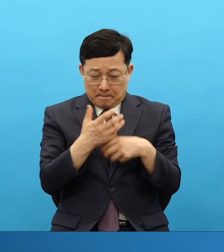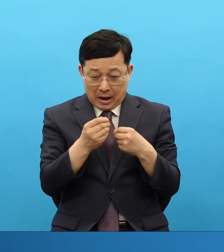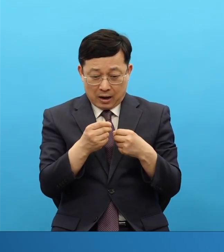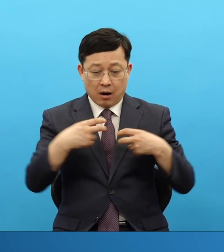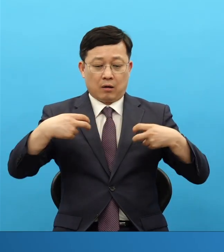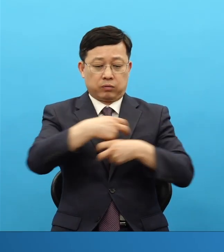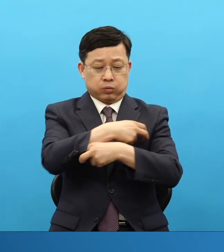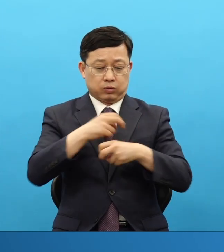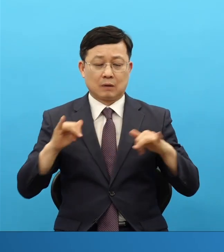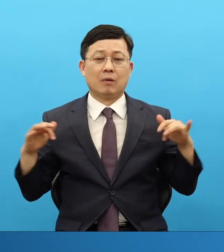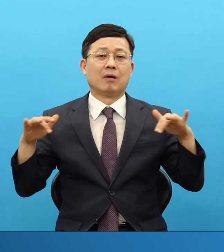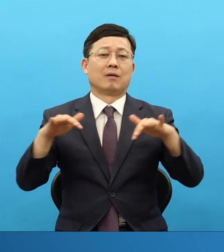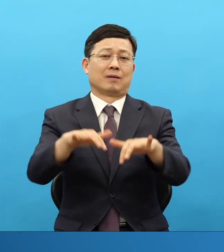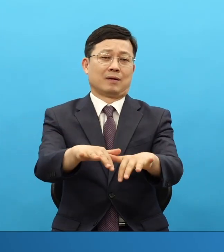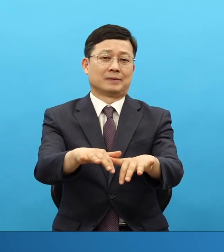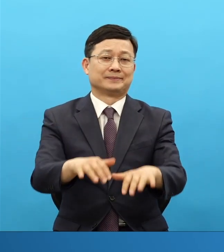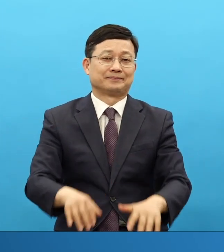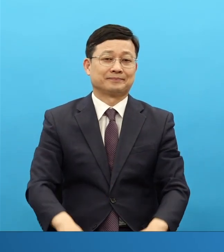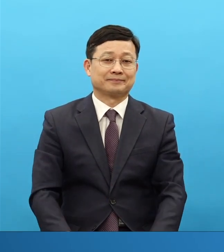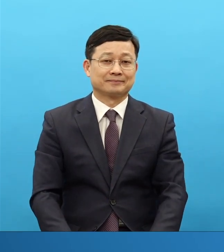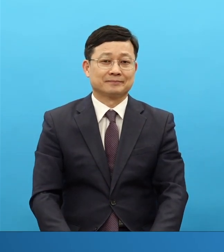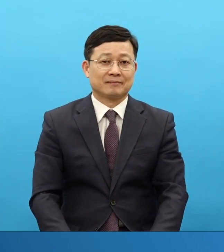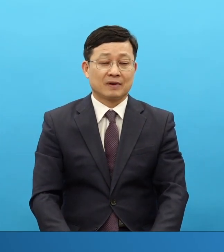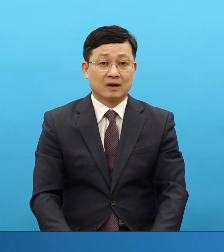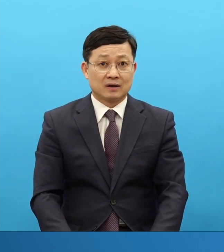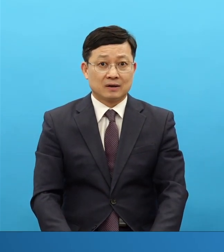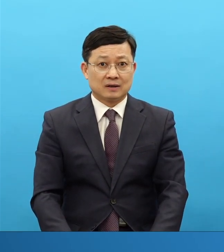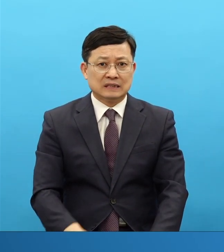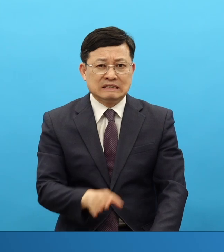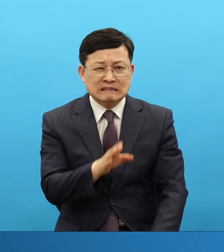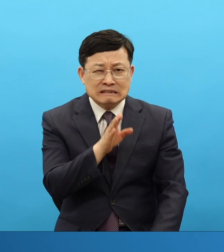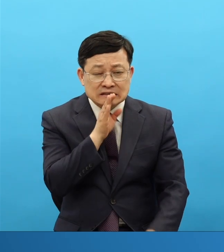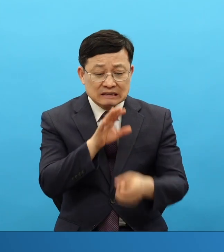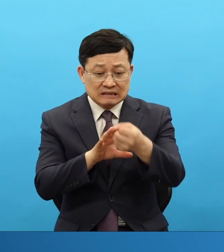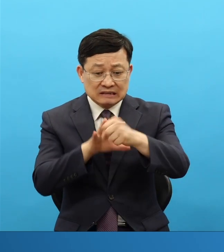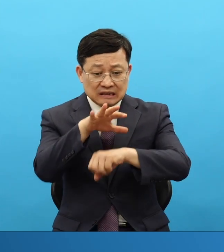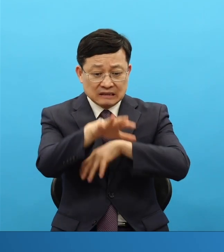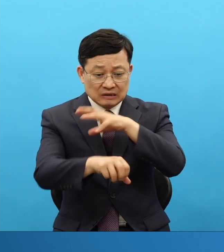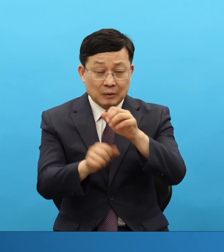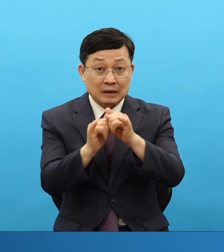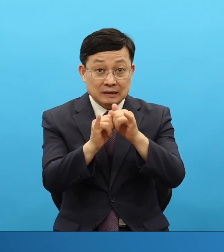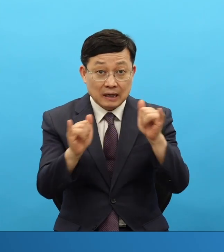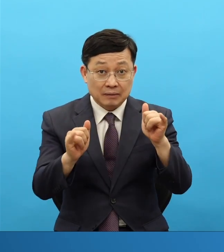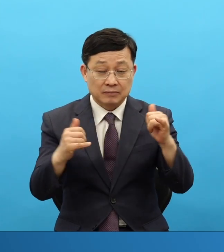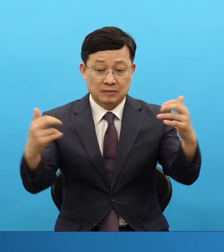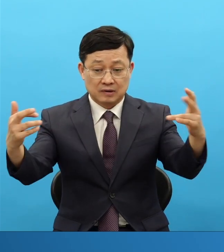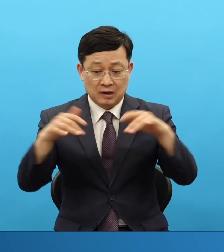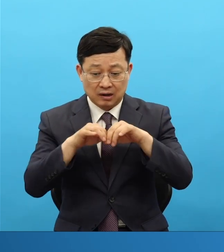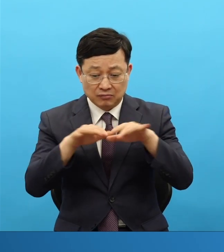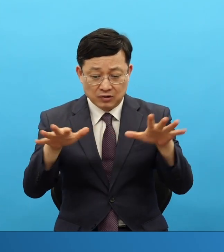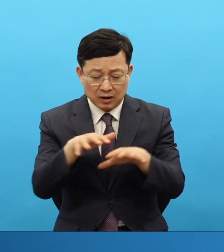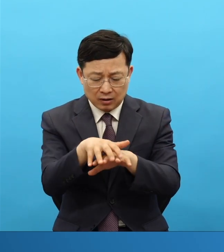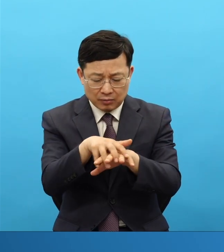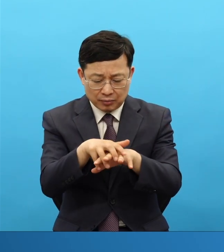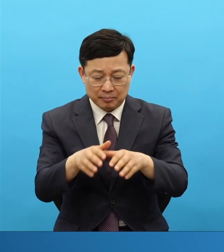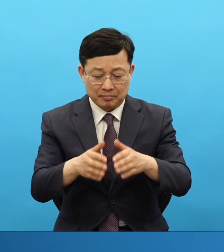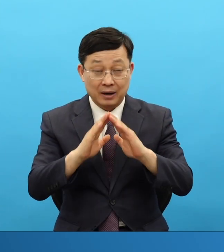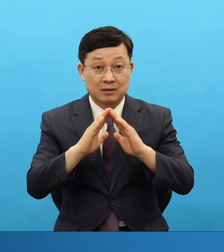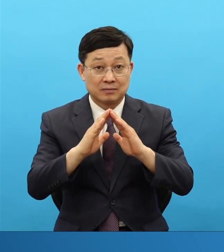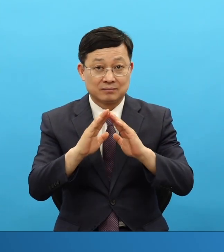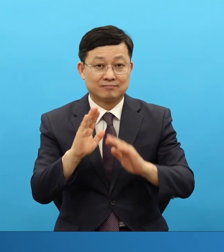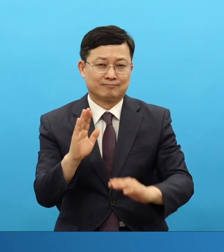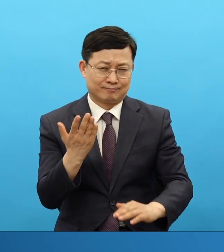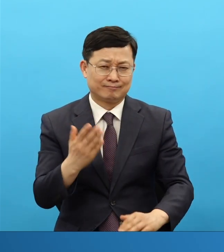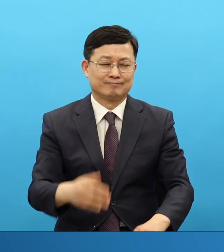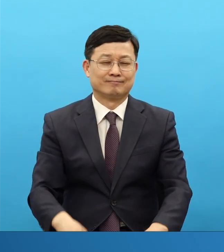정복한 사람들은 플랫폼을 만듭니다. Then all those who conquered the world, they made these 선전을 하는 게 platforms. 아니고 플랫폼을 만들어요. It's not about advertising.